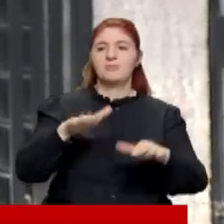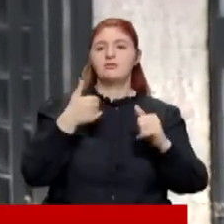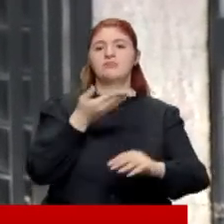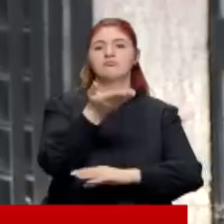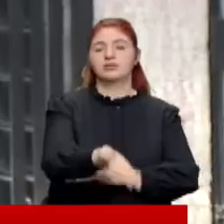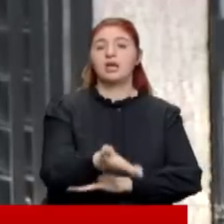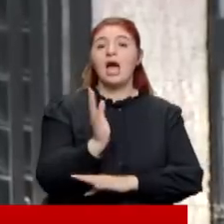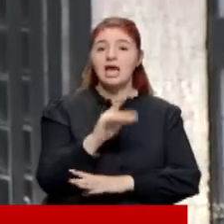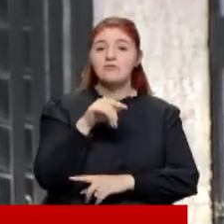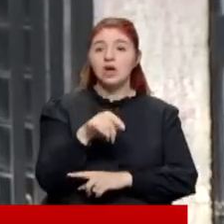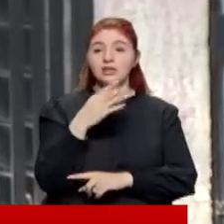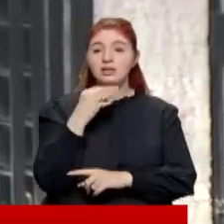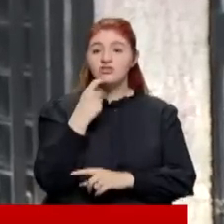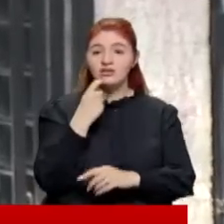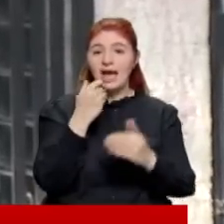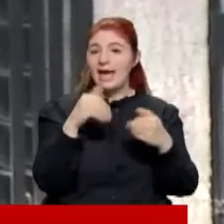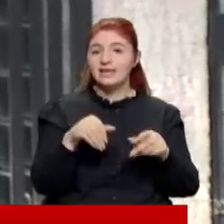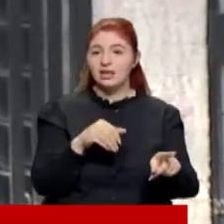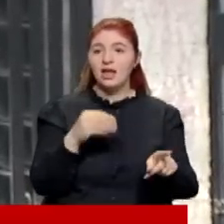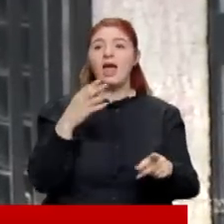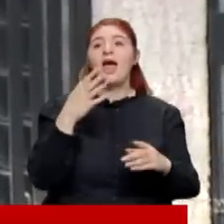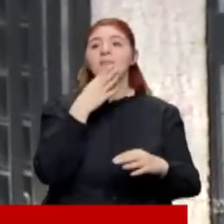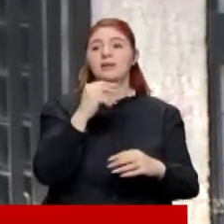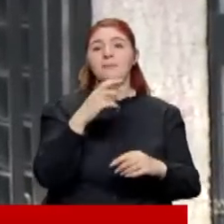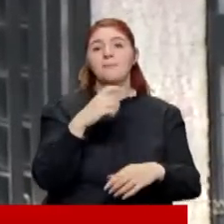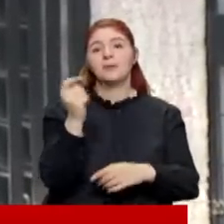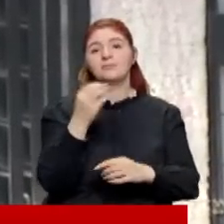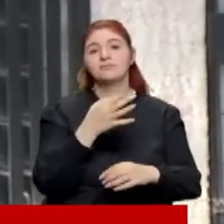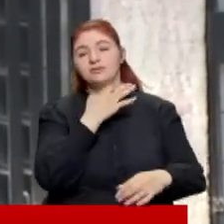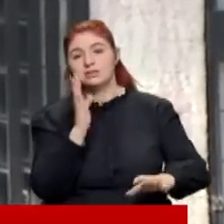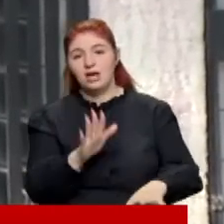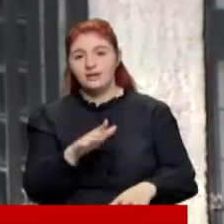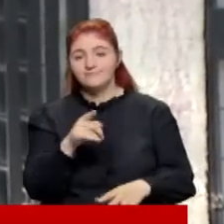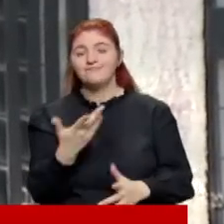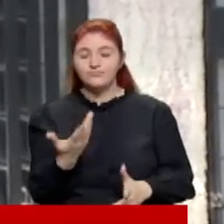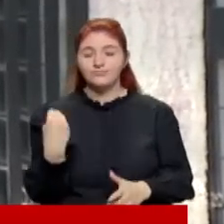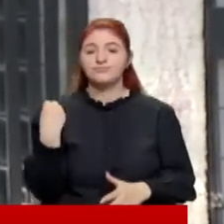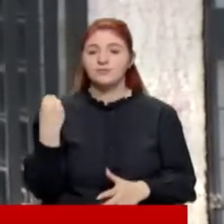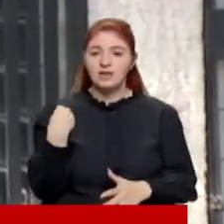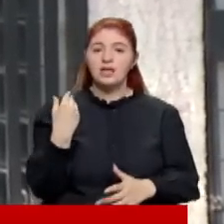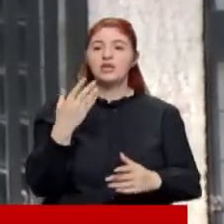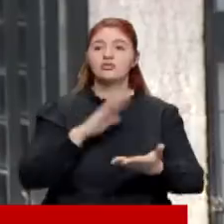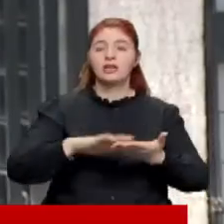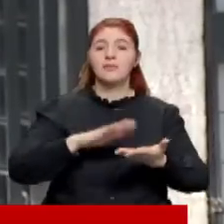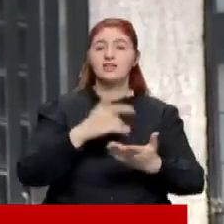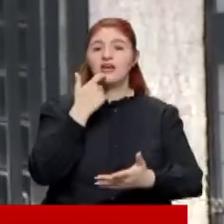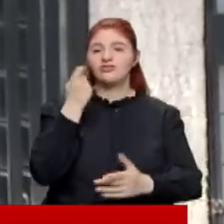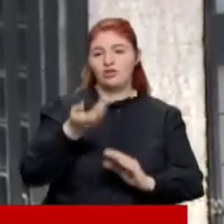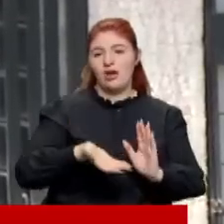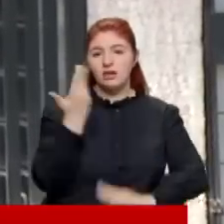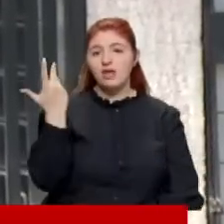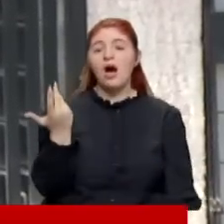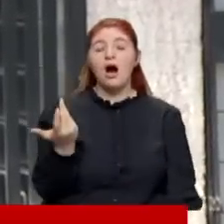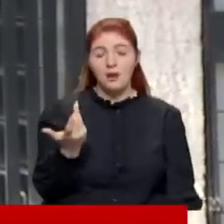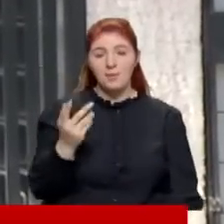bu kez de emeklilikte yaşa takılanlar emeklilikte prime takıldı. Çünkü yeni düzenlemede yaş şartı kalktı